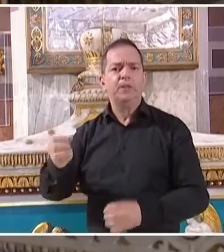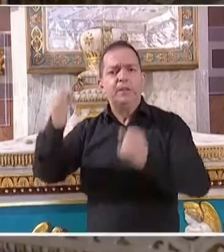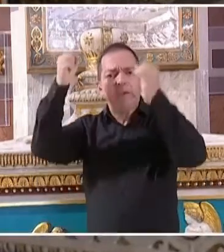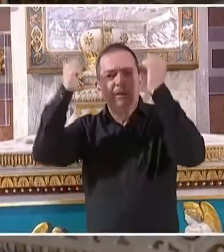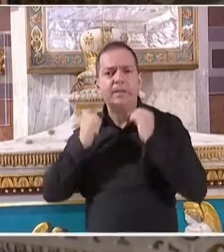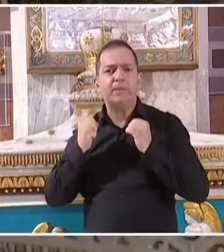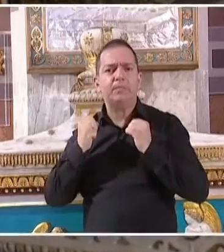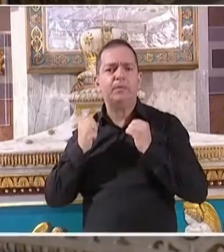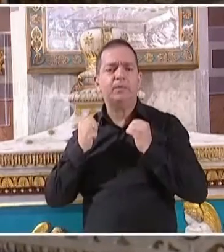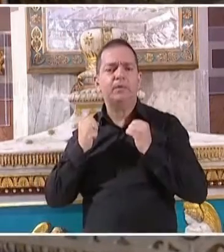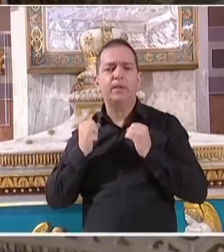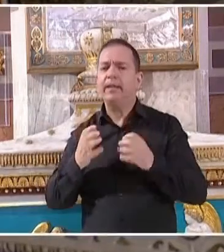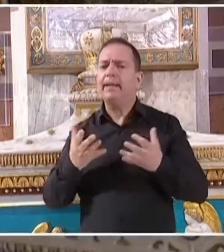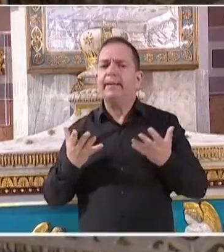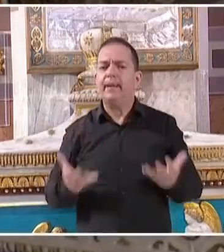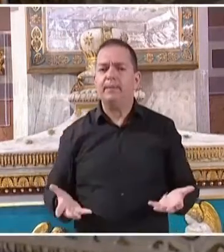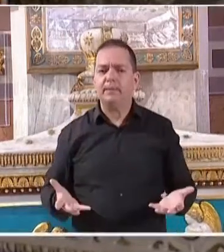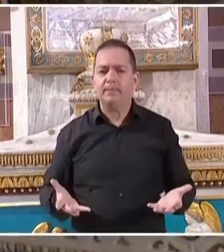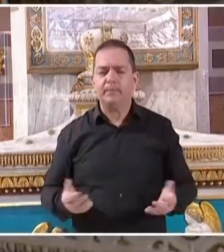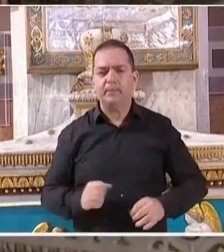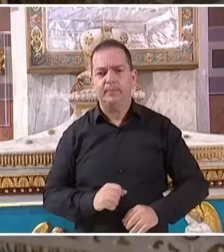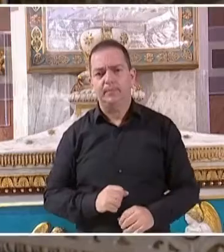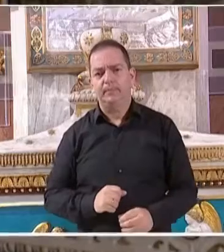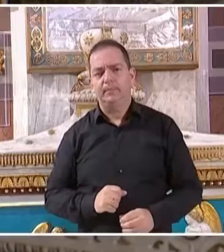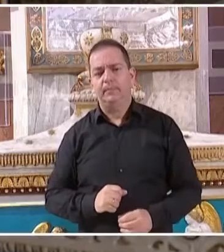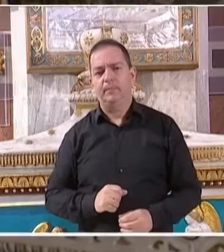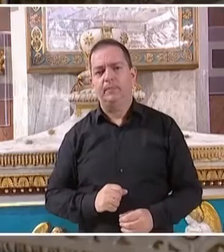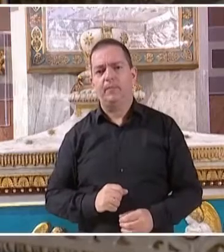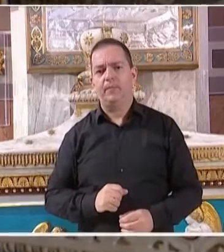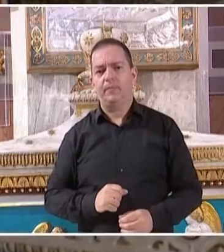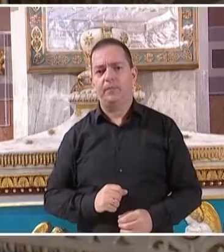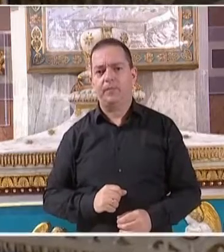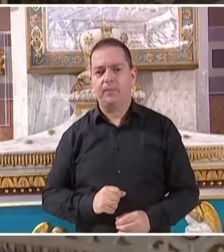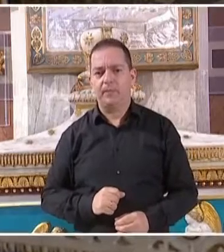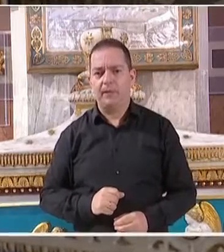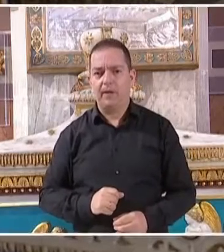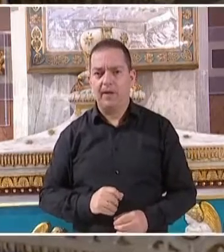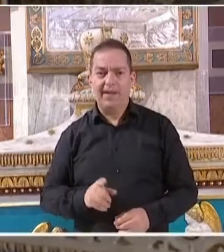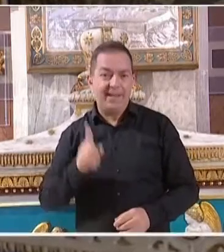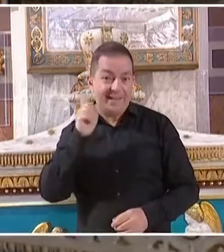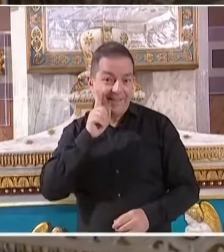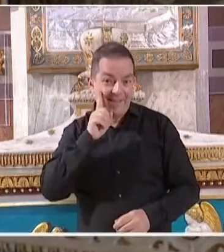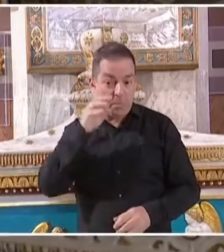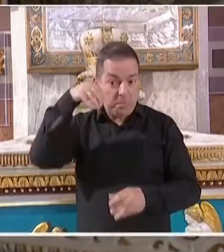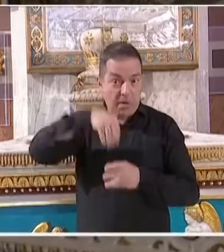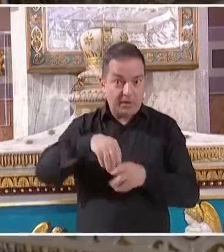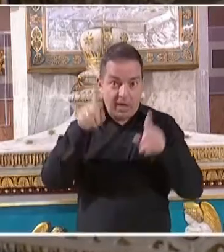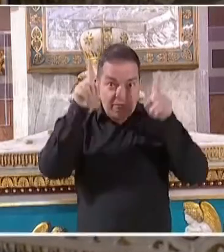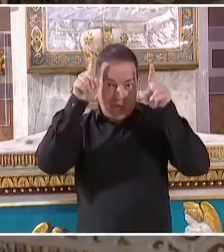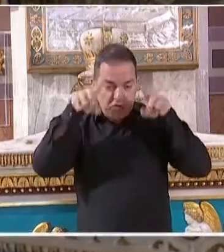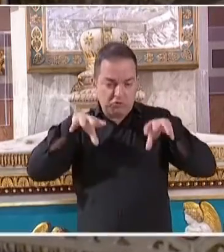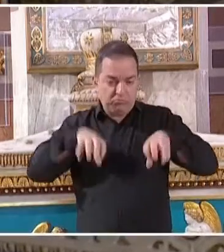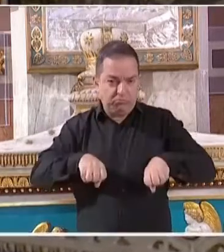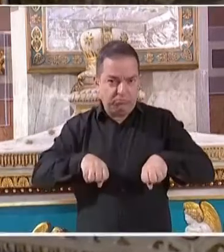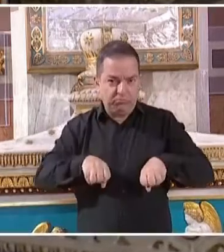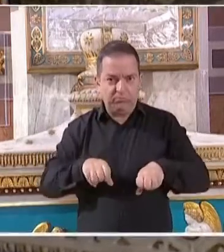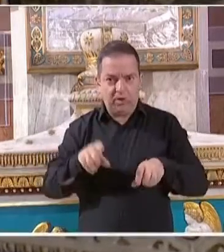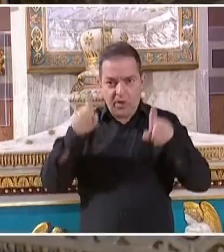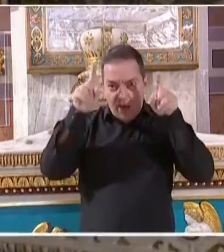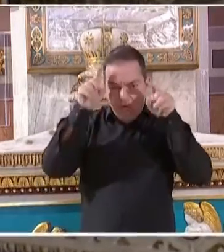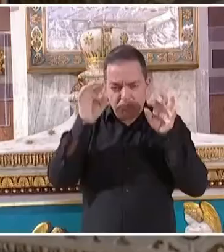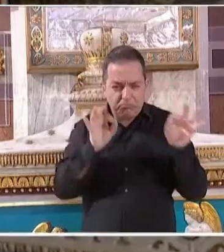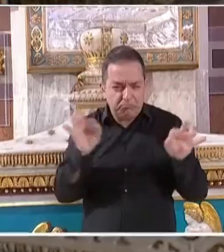Δηλαδή, εν προκειμένου, το πονηρό πνεύμα επιδιώκει να